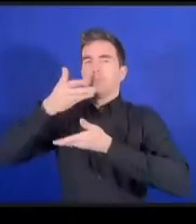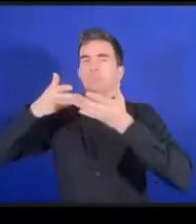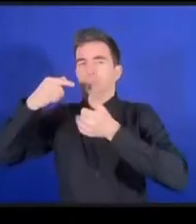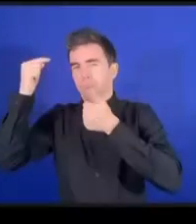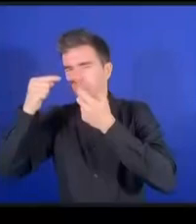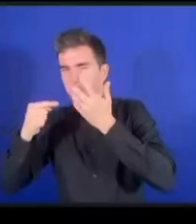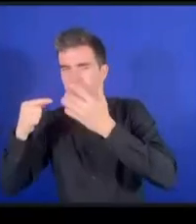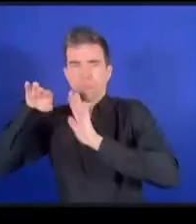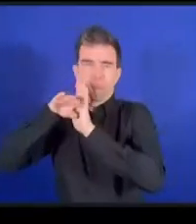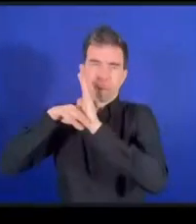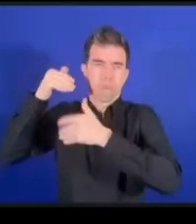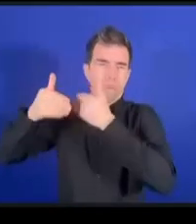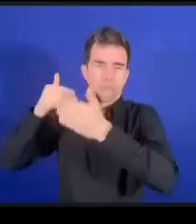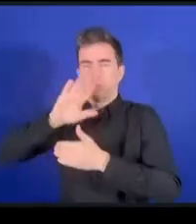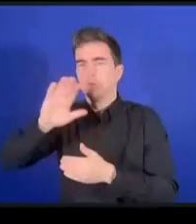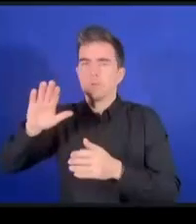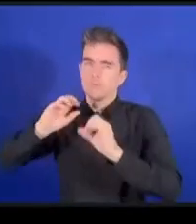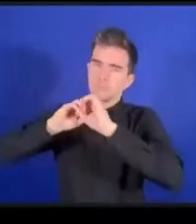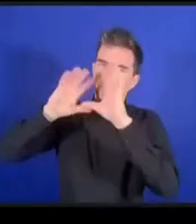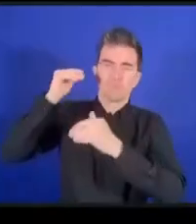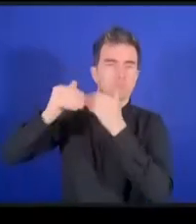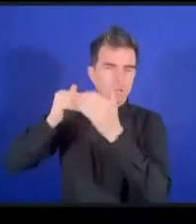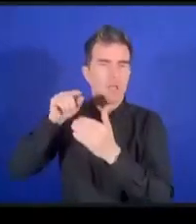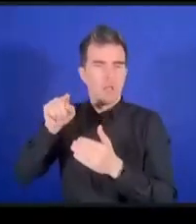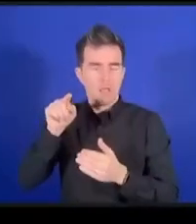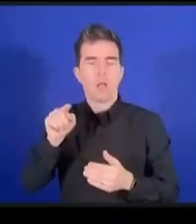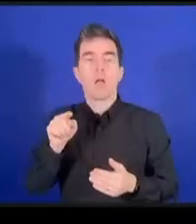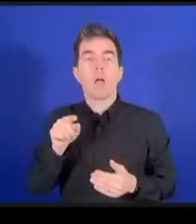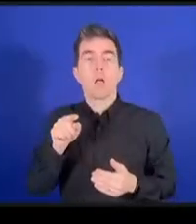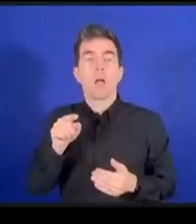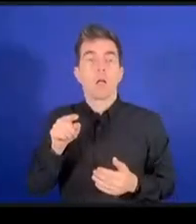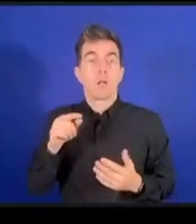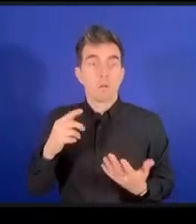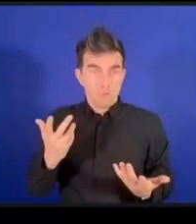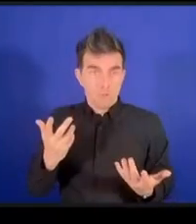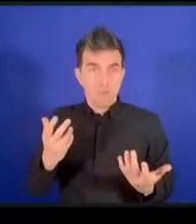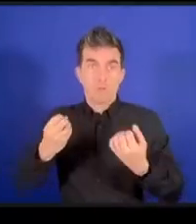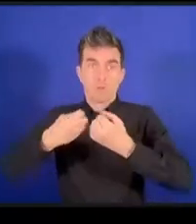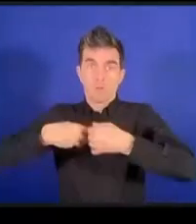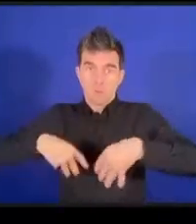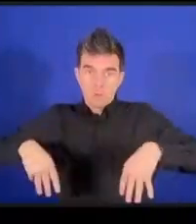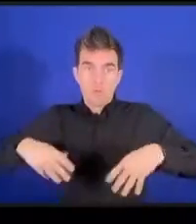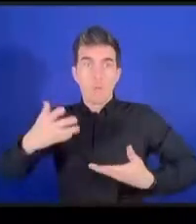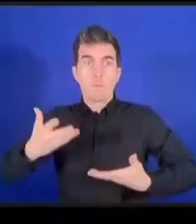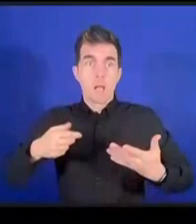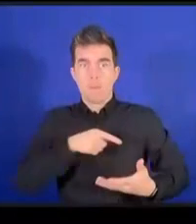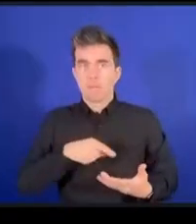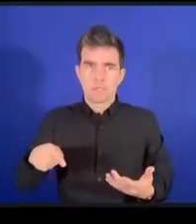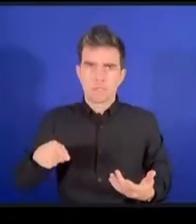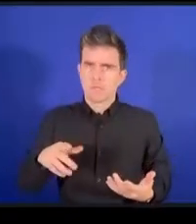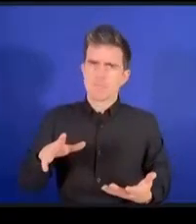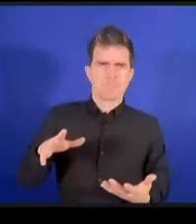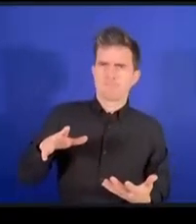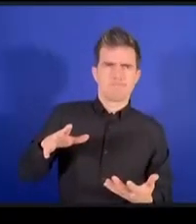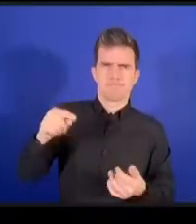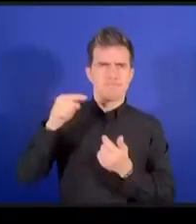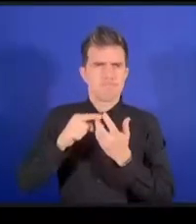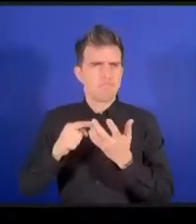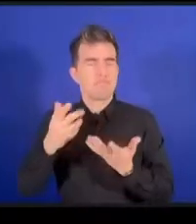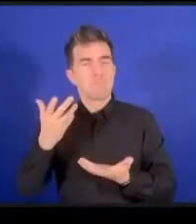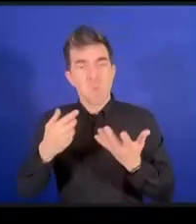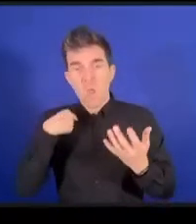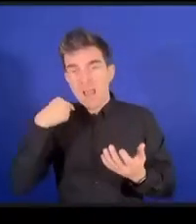предлагает принципы снизу вверх Так что я вижу определённую проблему Да мы будем стремиться в дальнейшем как в